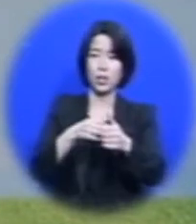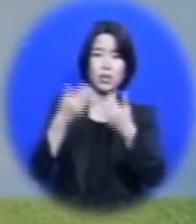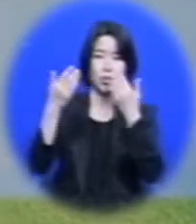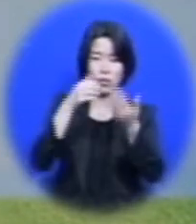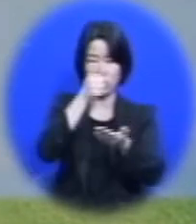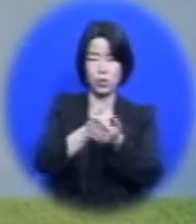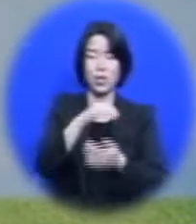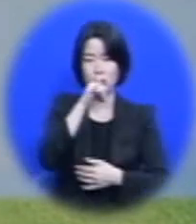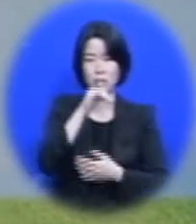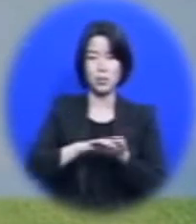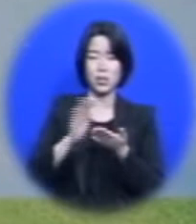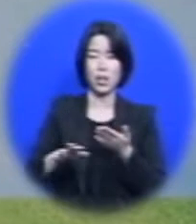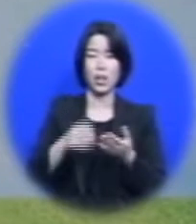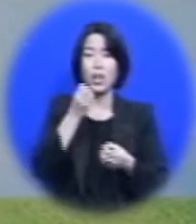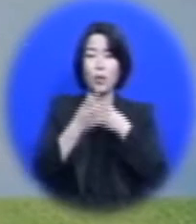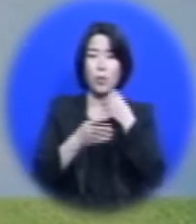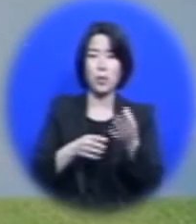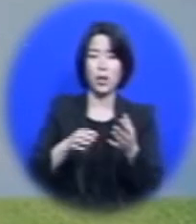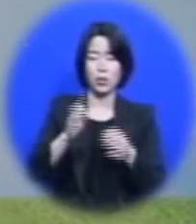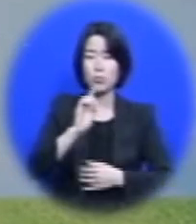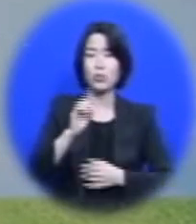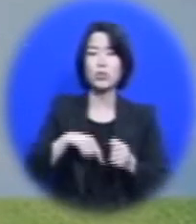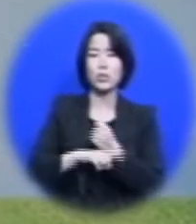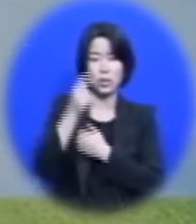이렇게 고백하는 것은 무슨 뜻이겠어요?